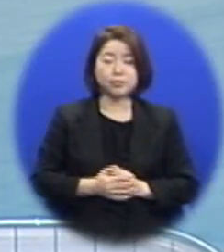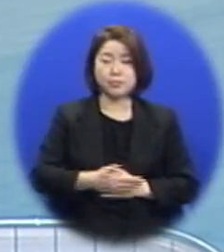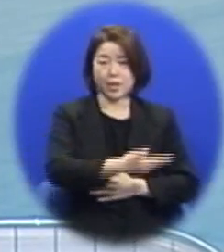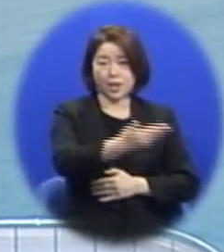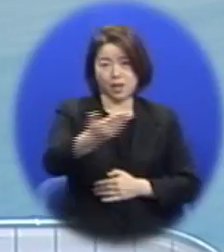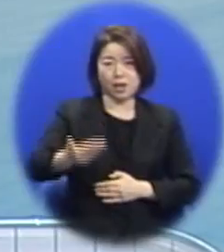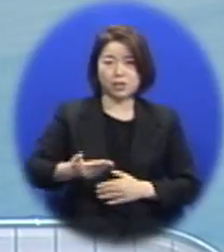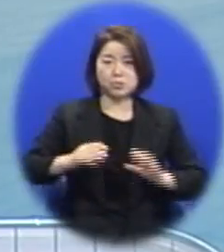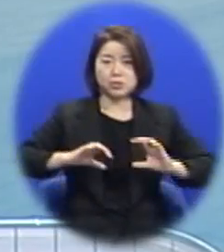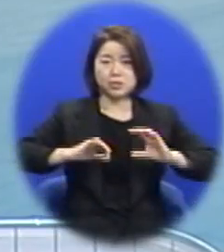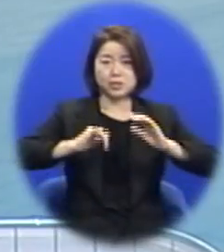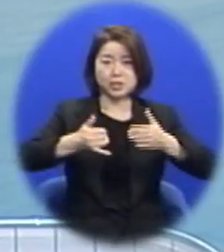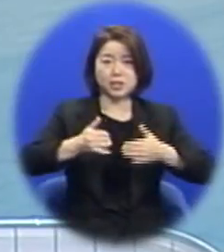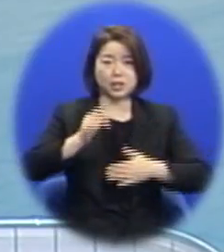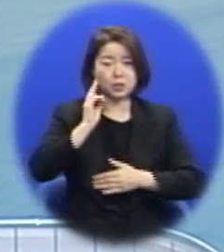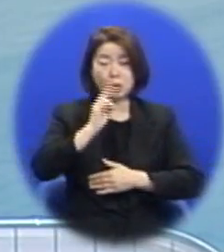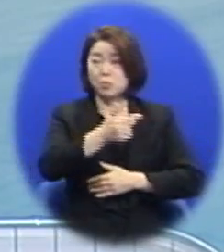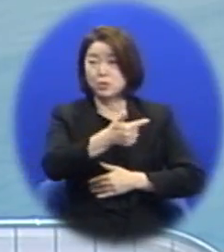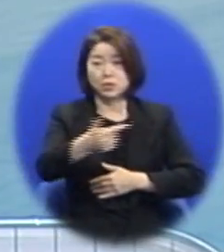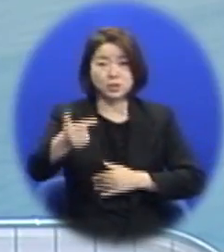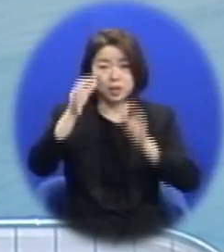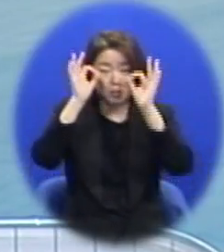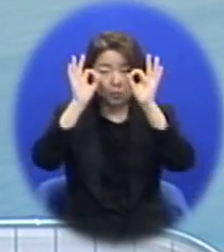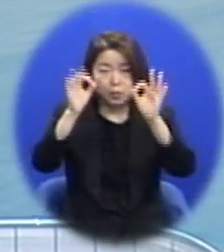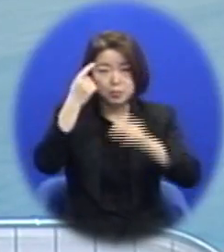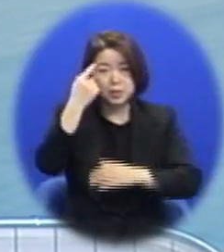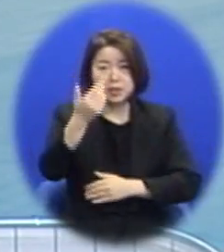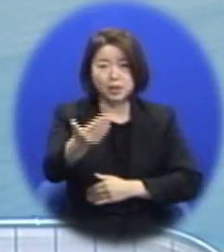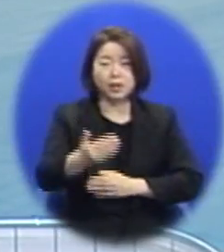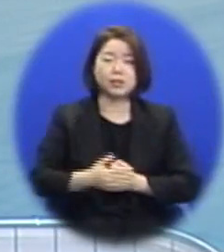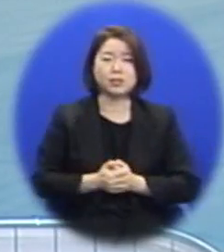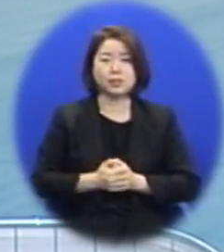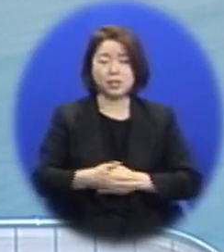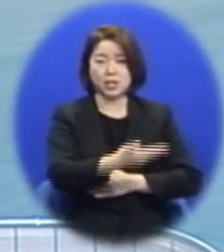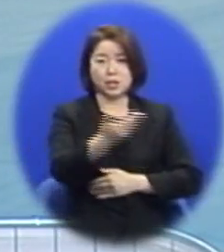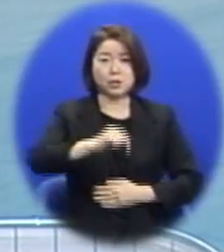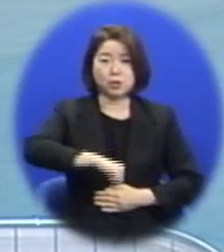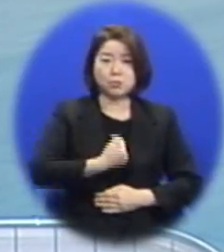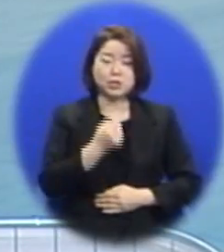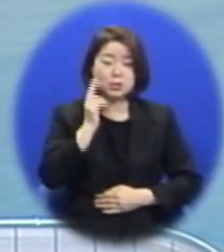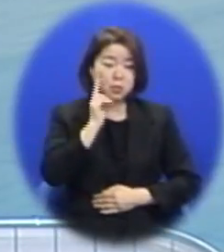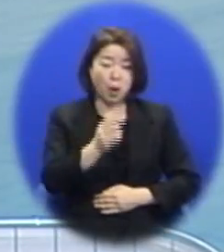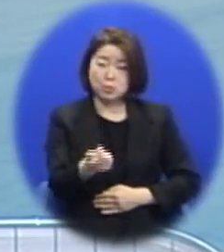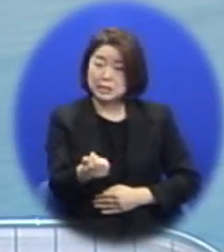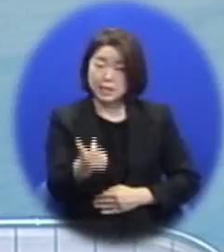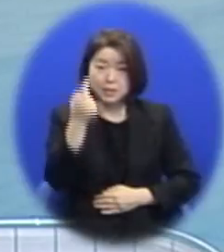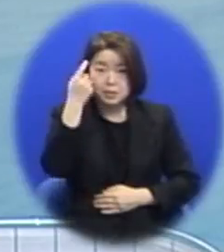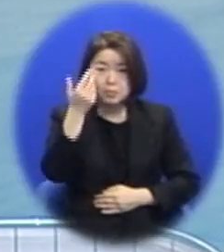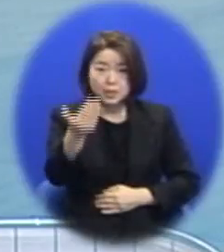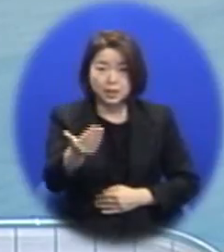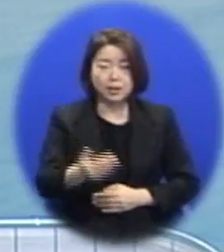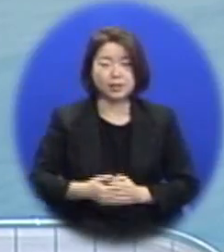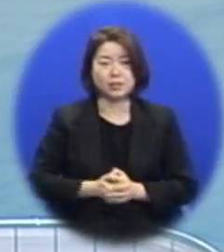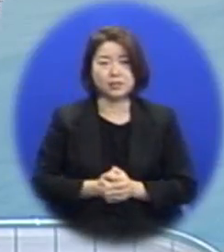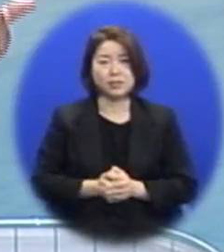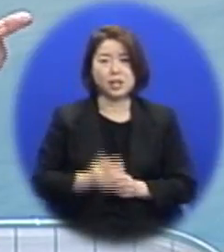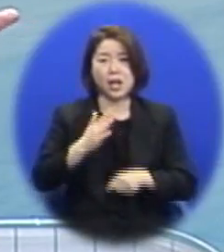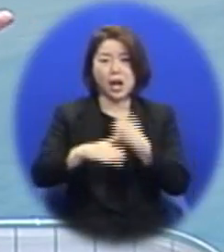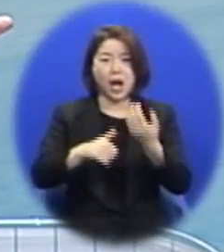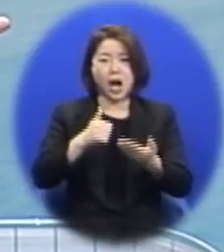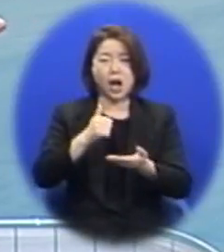여러분 세상이 너무 커 보입니까? 여러분 자신은 너무 작습니까? 하나님은